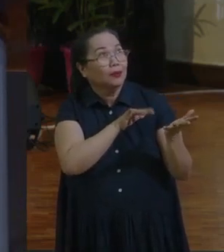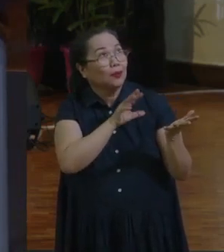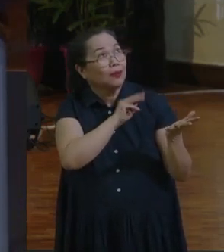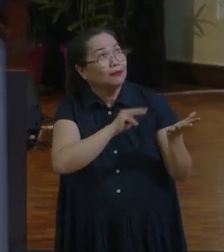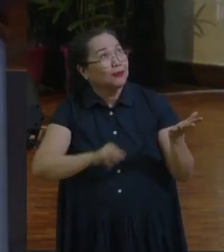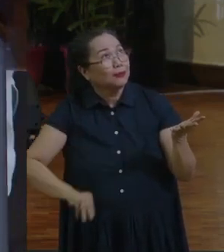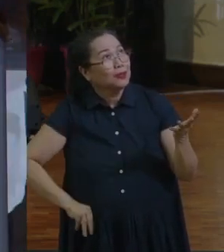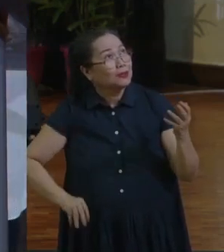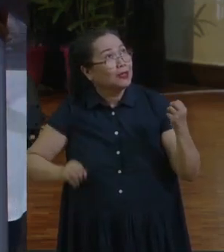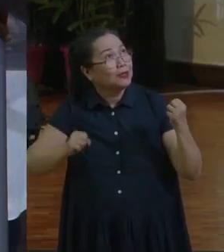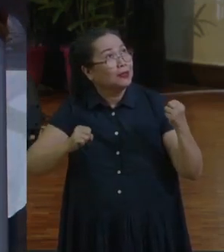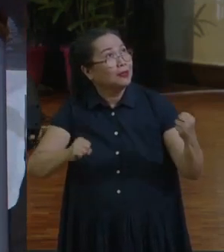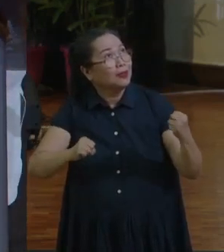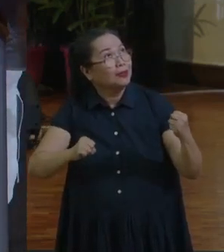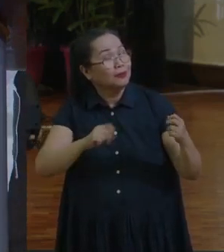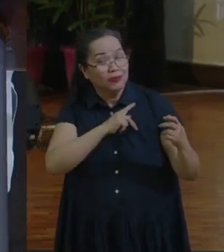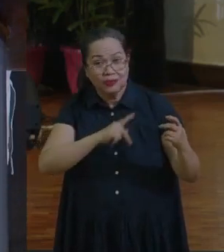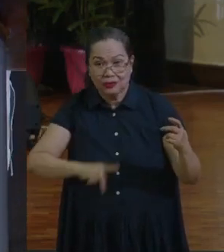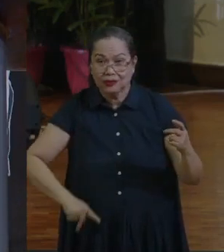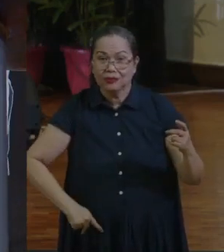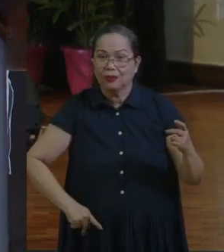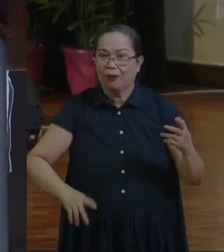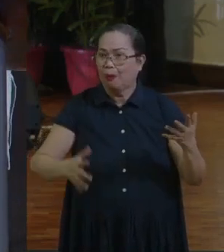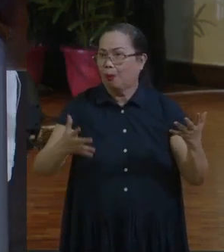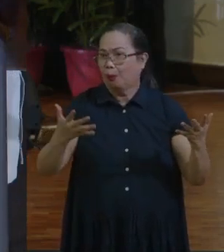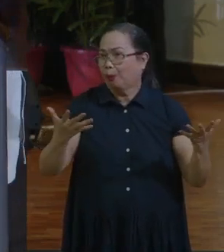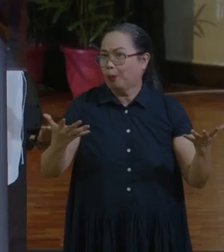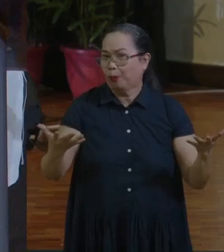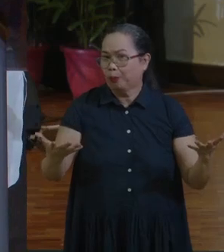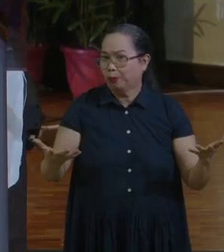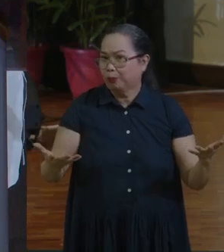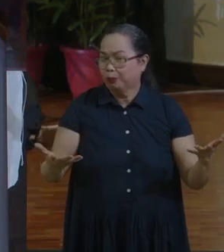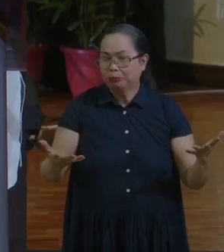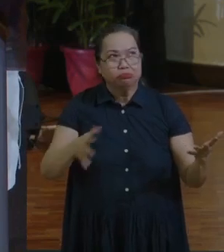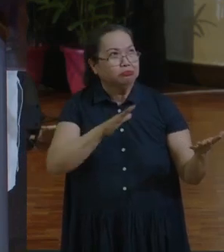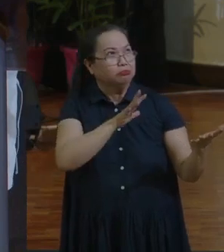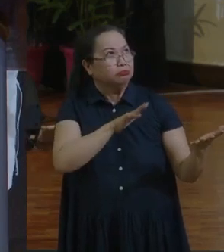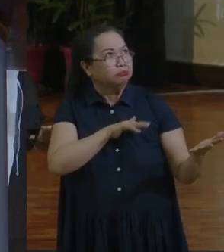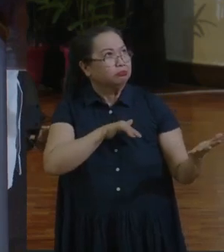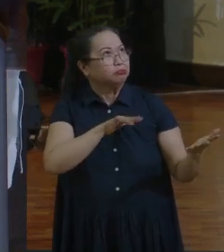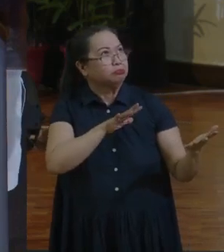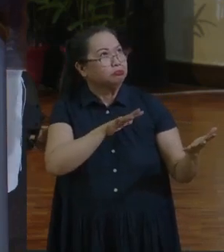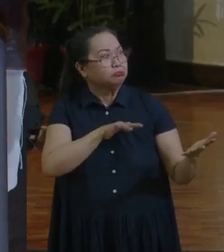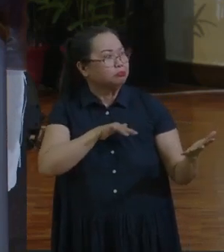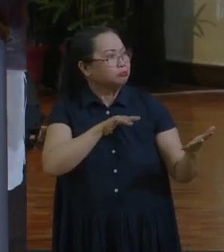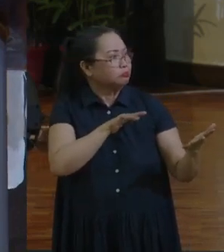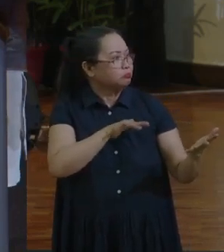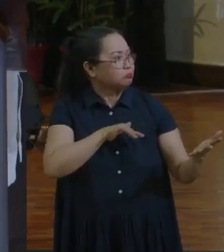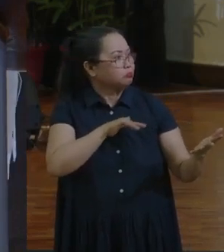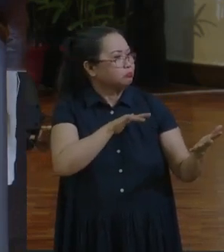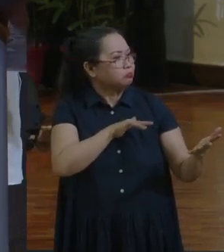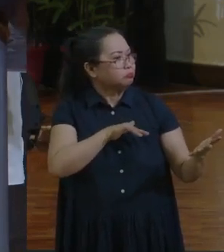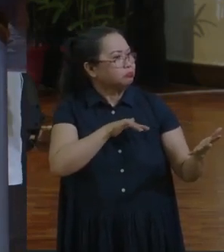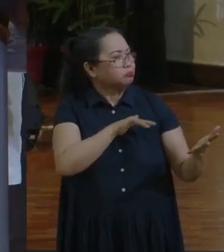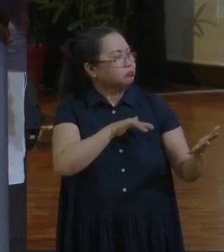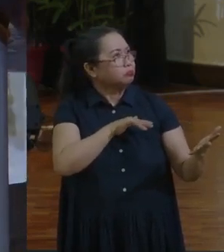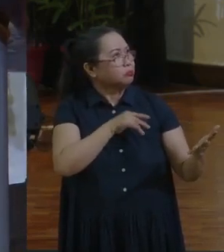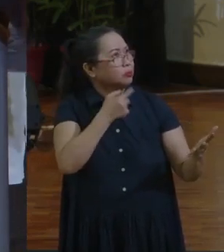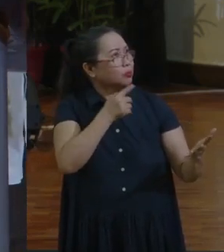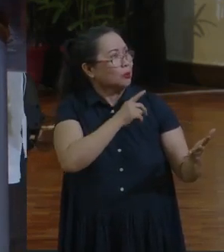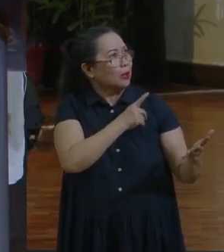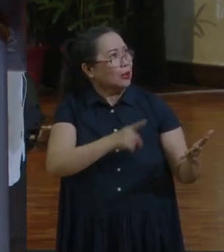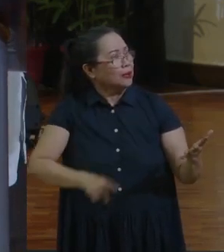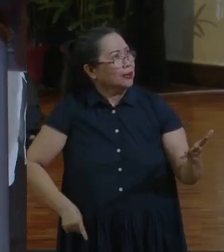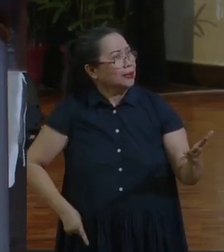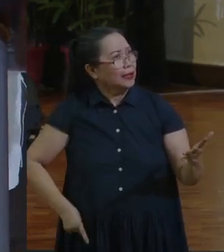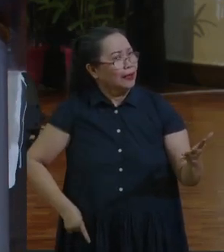kaligtasan ng kanilang bayan mula sa kanilang Diyos. Matagal na nilang hinihintay ang pagdating ng kaharian ng anak ni David,